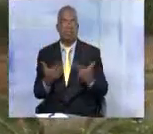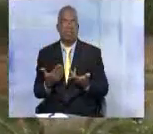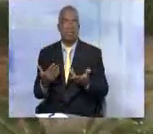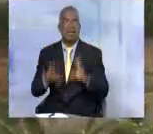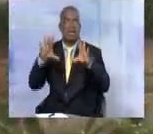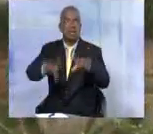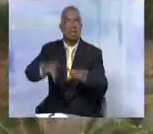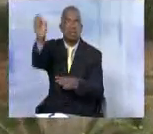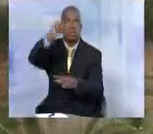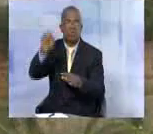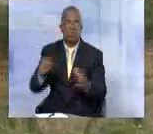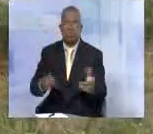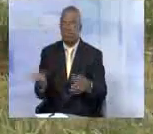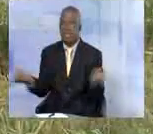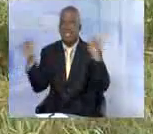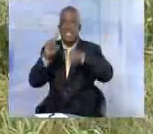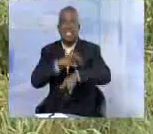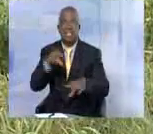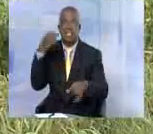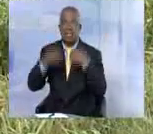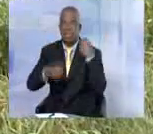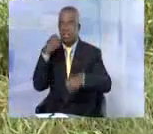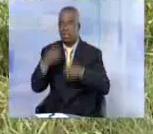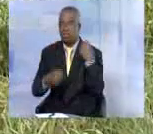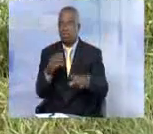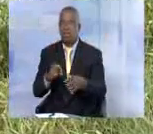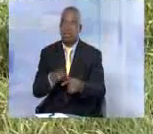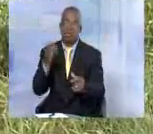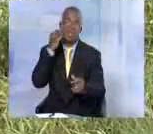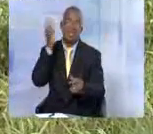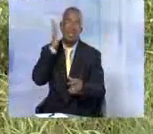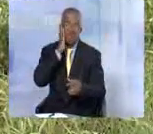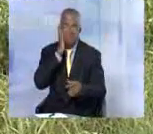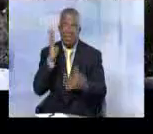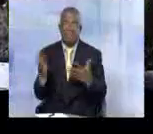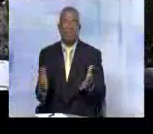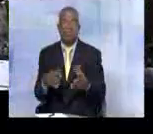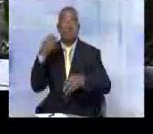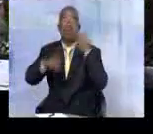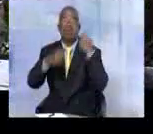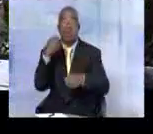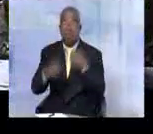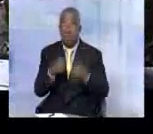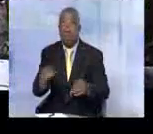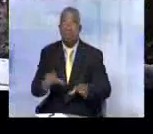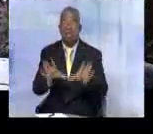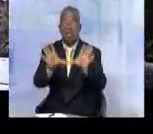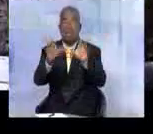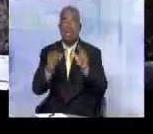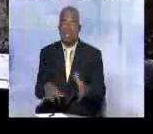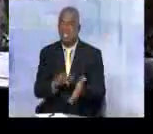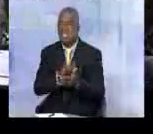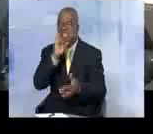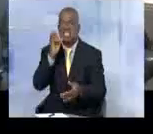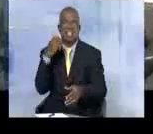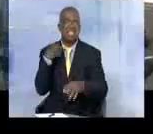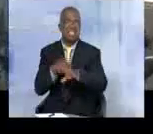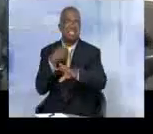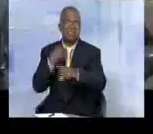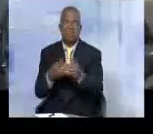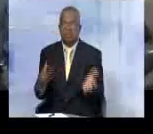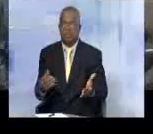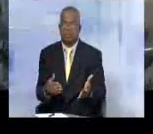urbain et rural? Quelle technique adéquate de délimitation d'espaces habitables et cultivables? Autant de questions auxquelles tentent de